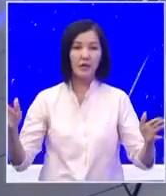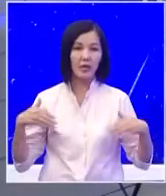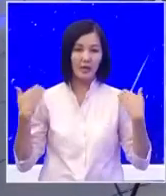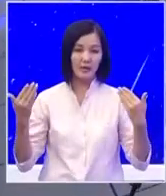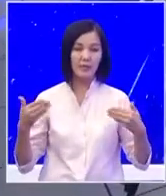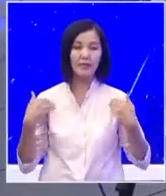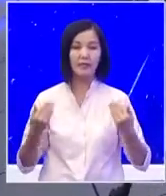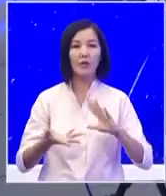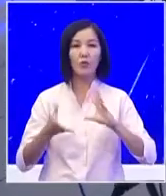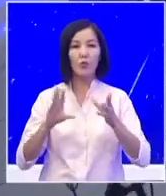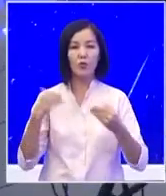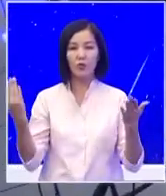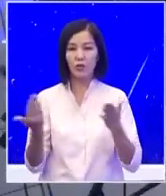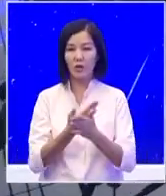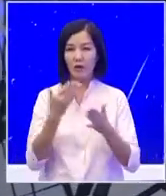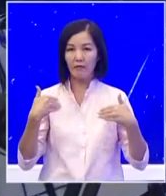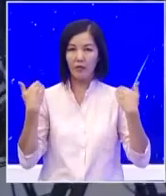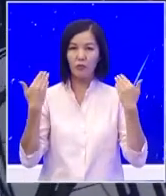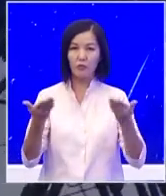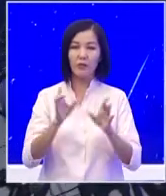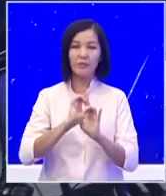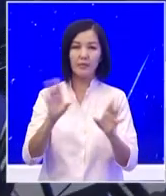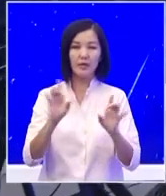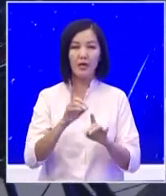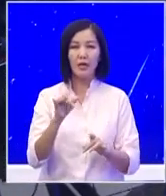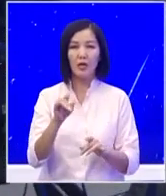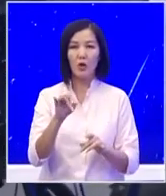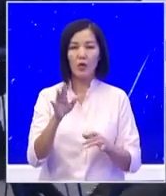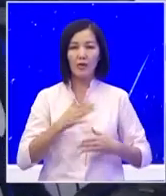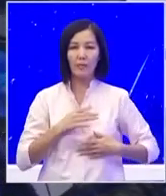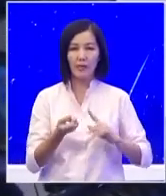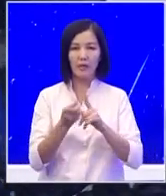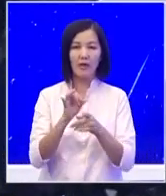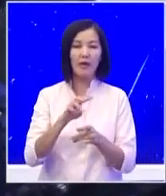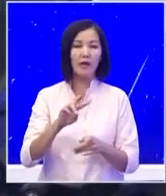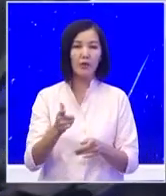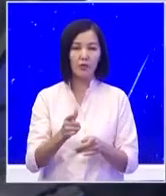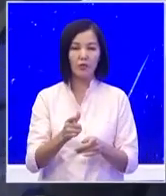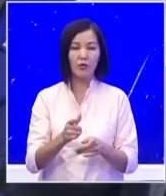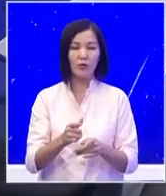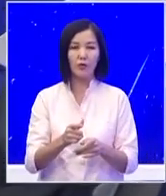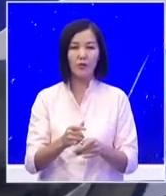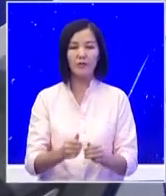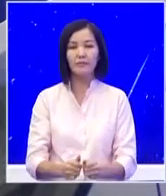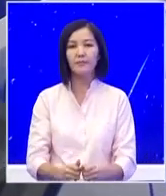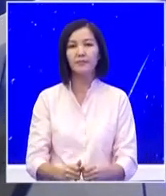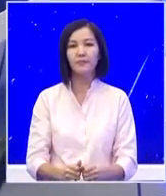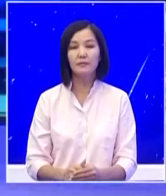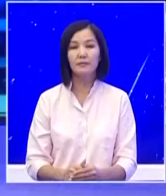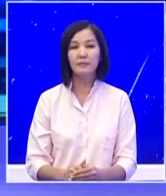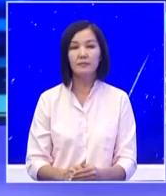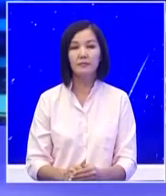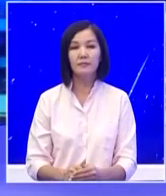Армысыздар, аймақтың бастарнасының тікелей эфирінде жаңалықтар. Студияда ақпараттар легімен Гауһар Мұса, сурдо тұрмада Айгүл Жұмаш қызы.